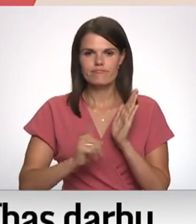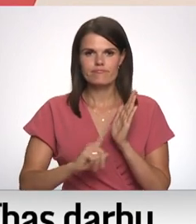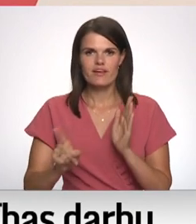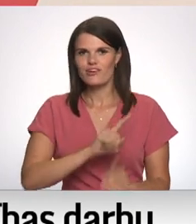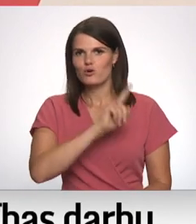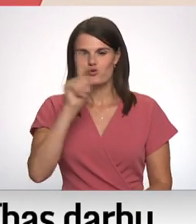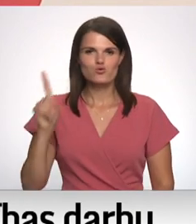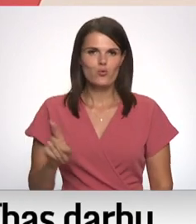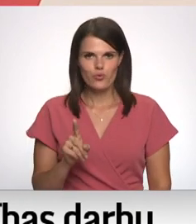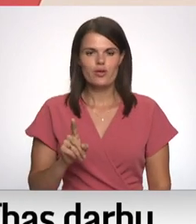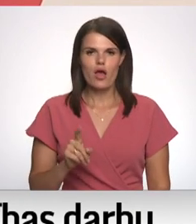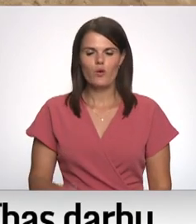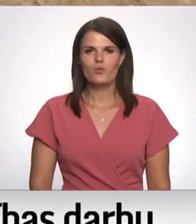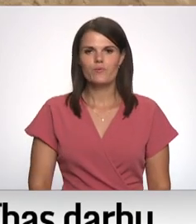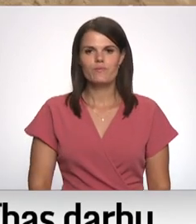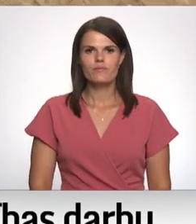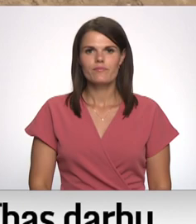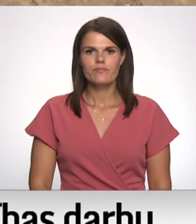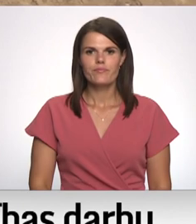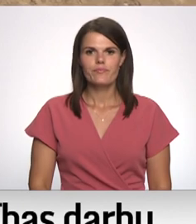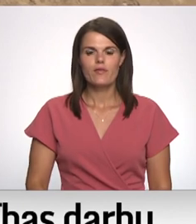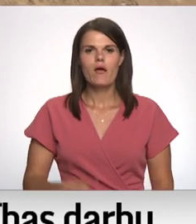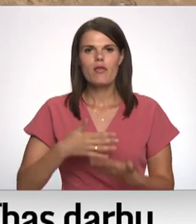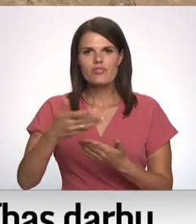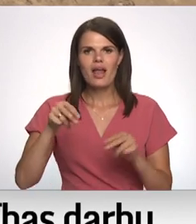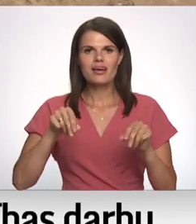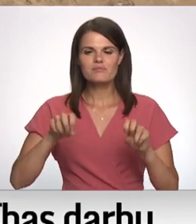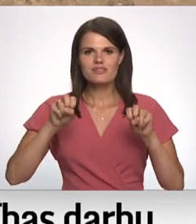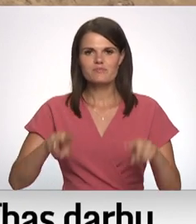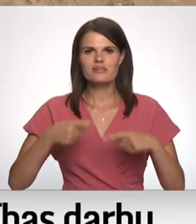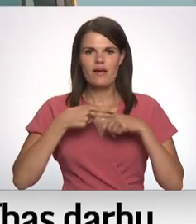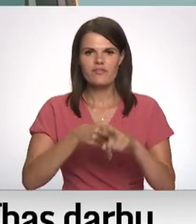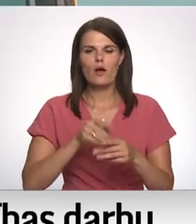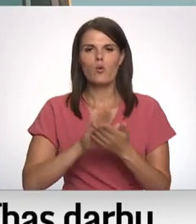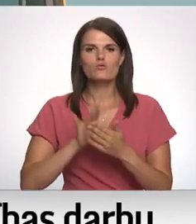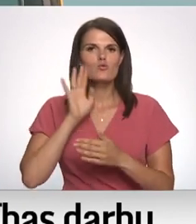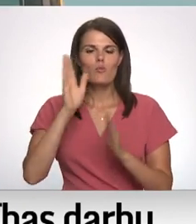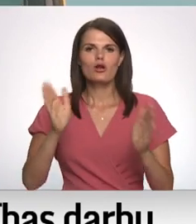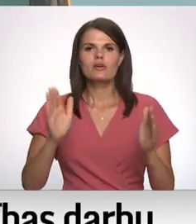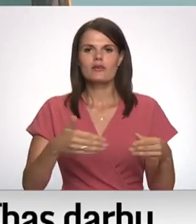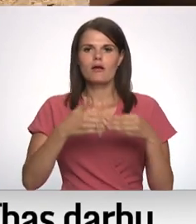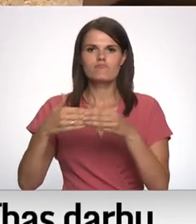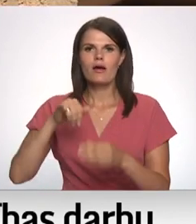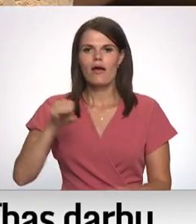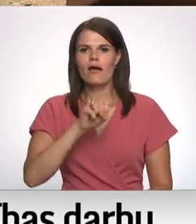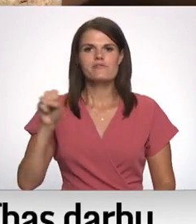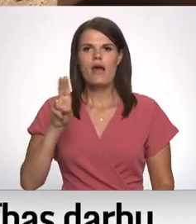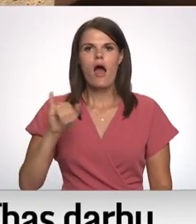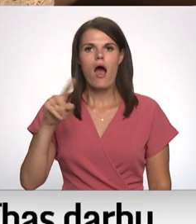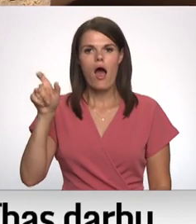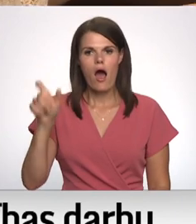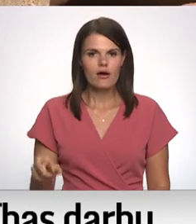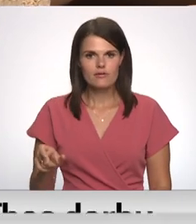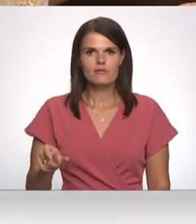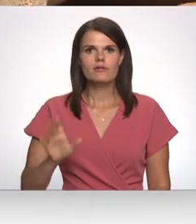visu dienu vālēt. Tālāk smilts ar speciālu transporta līdzekli uz topošā ceļa nogādā Jānis. Lai jaunu